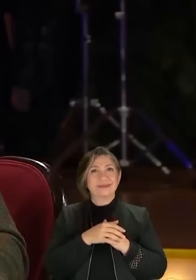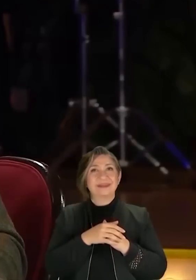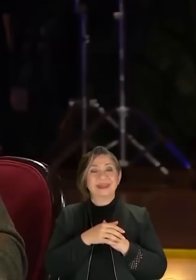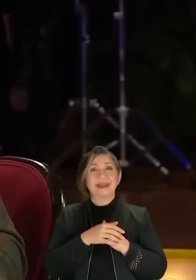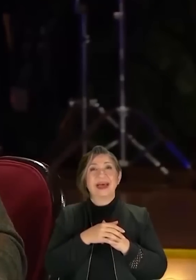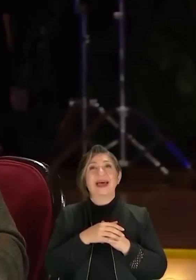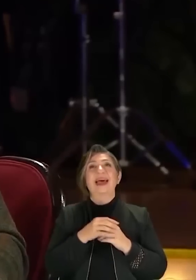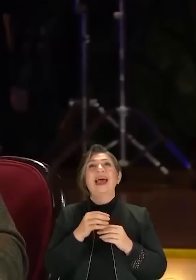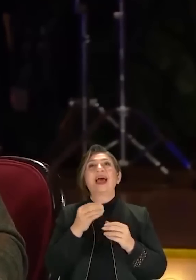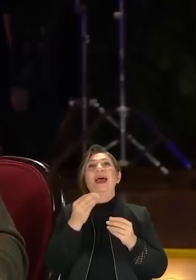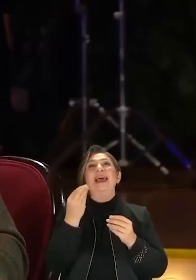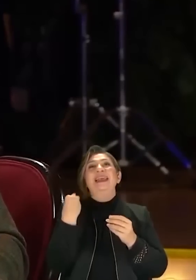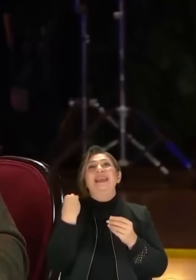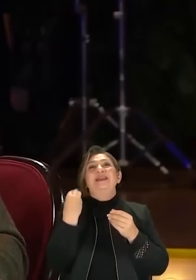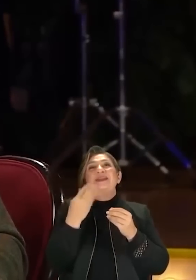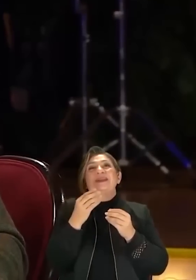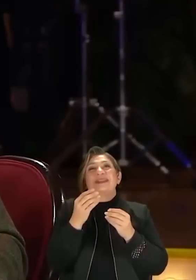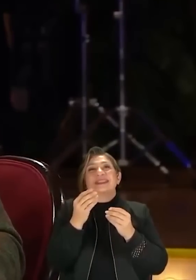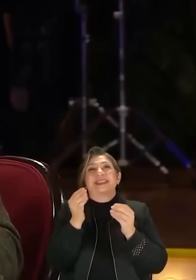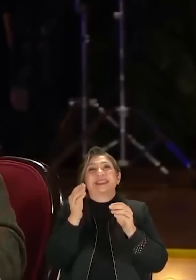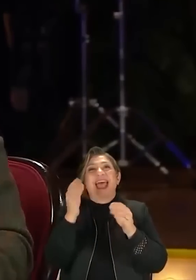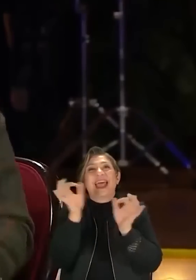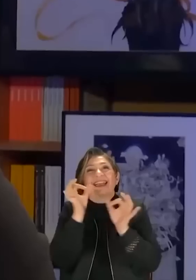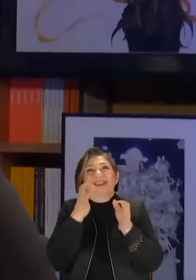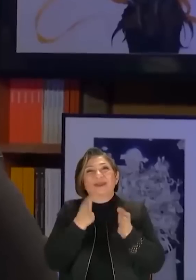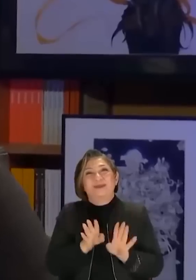Ha prematüre. Prematüre. Anoreksiya.